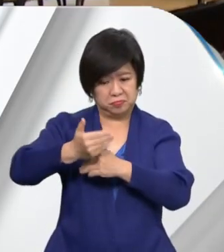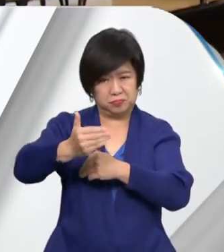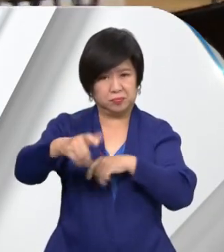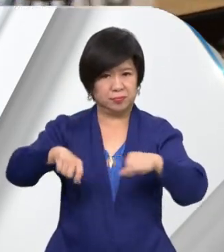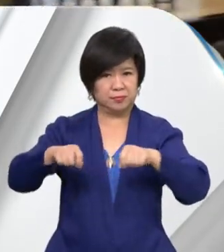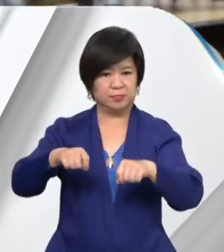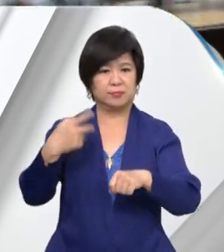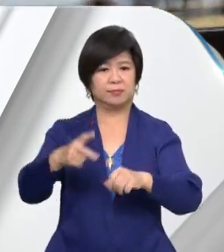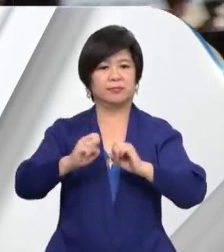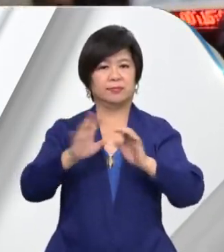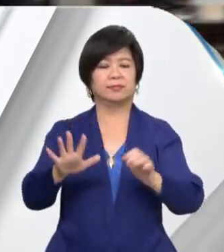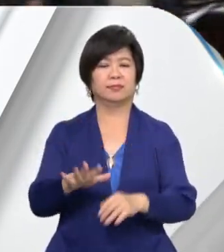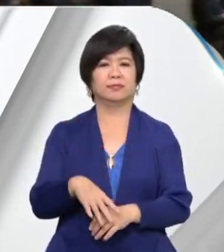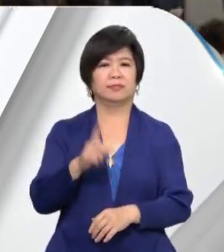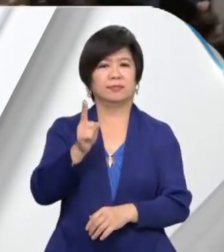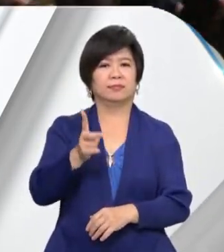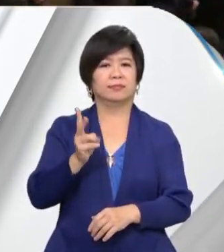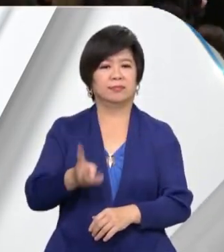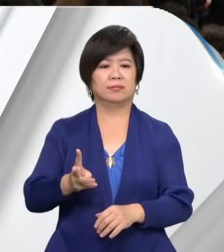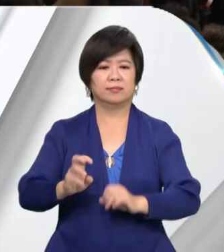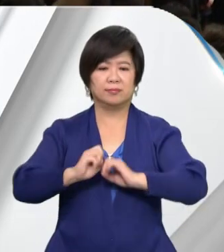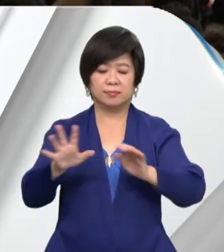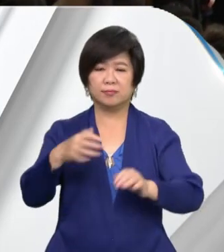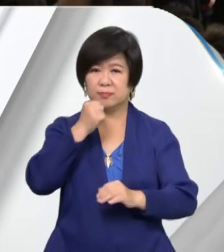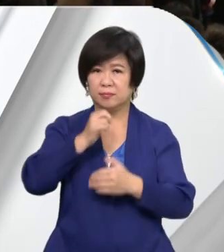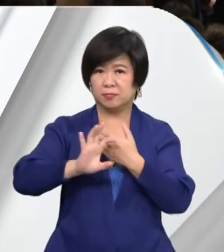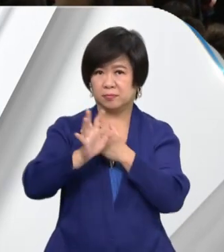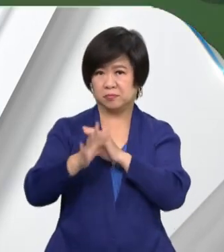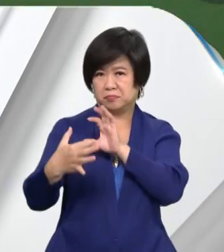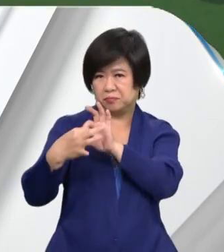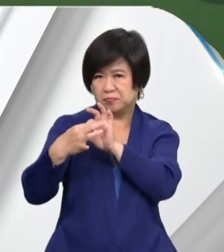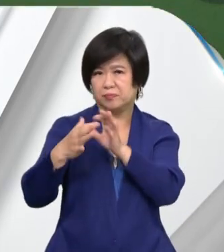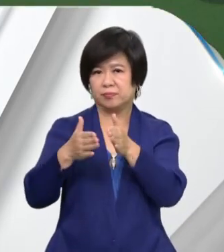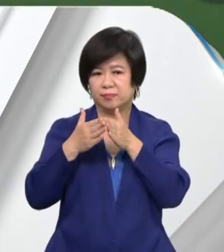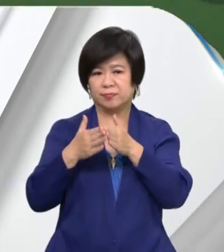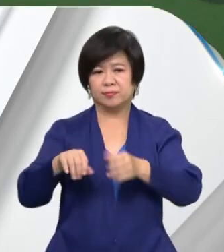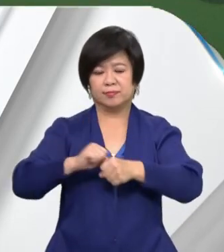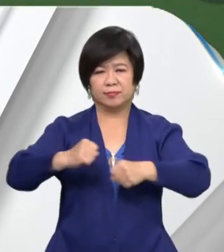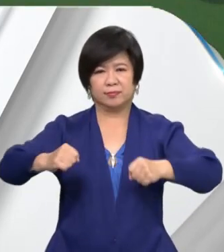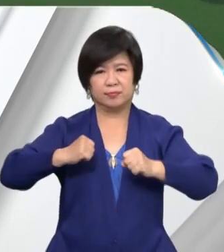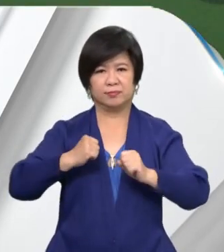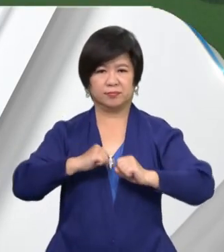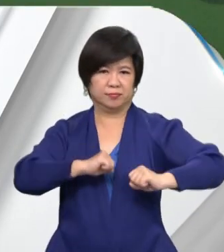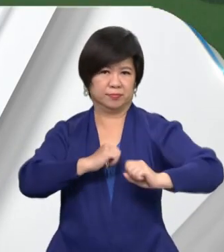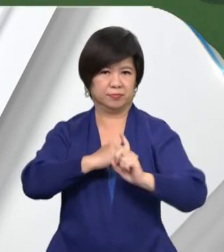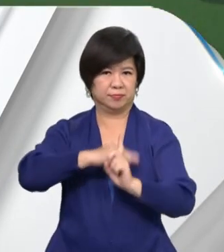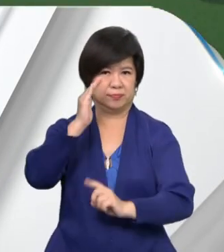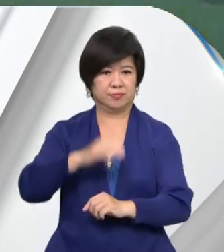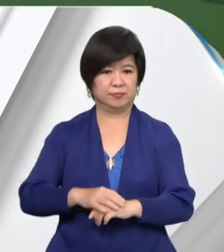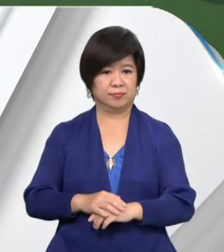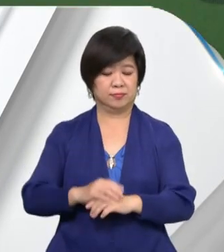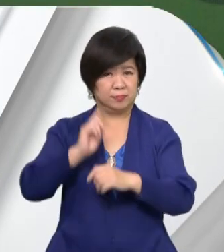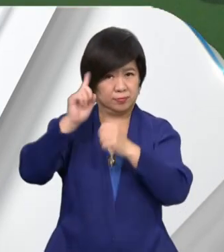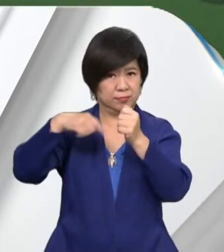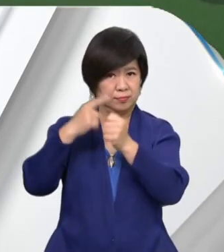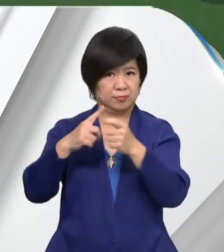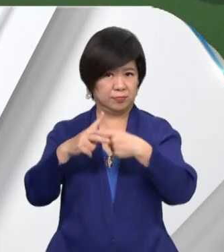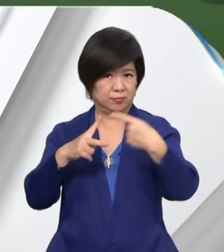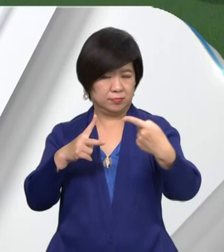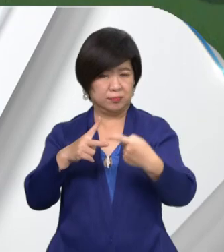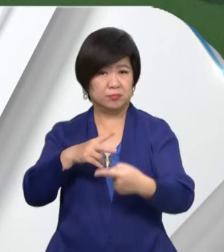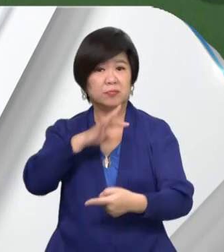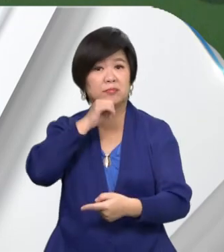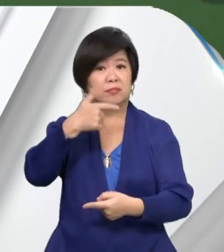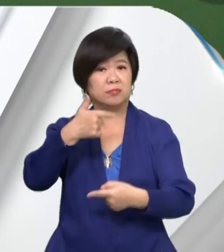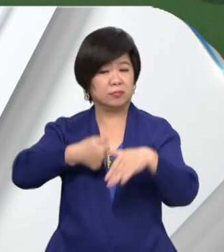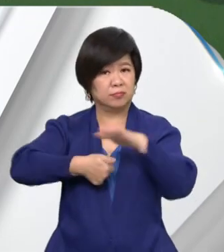高级白提出三基建，强调爱台湾同国际连接起来，加强竞争力。 明年小学一年级，六岁的孩子